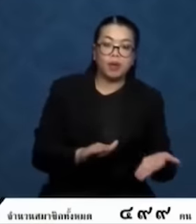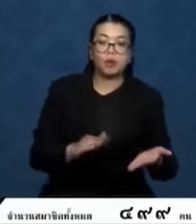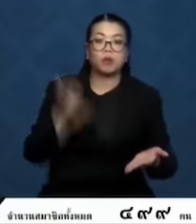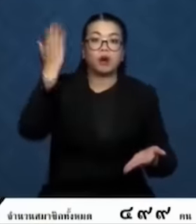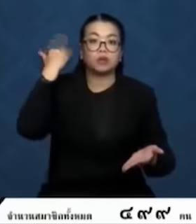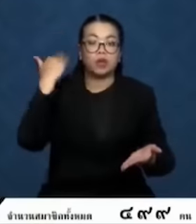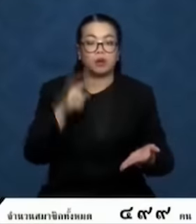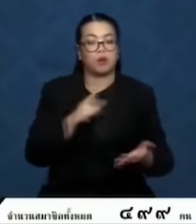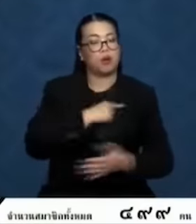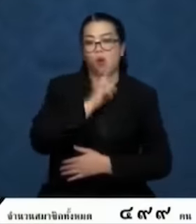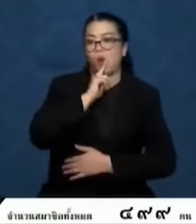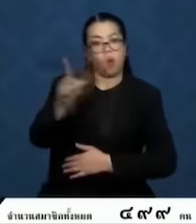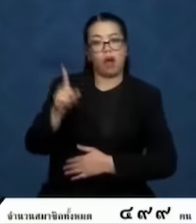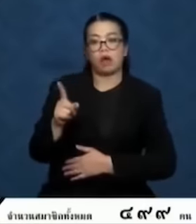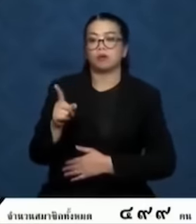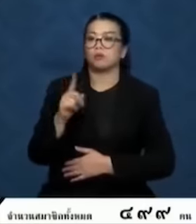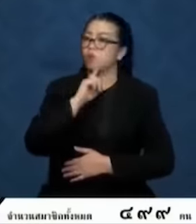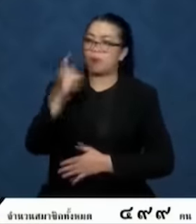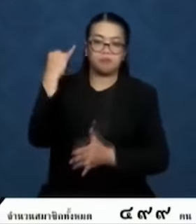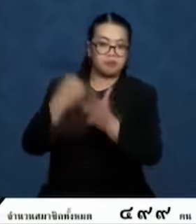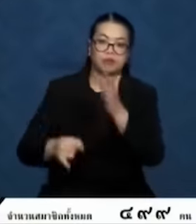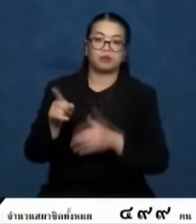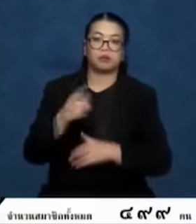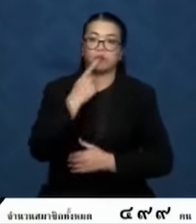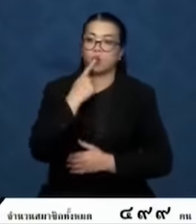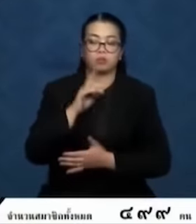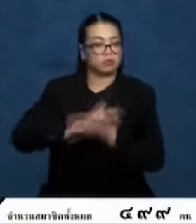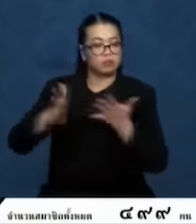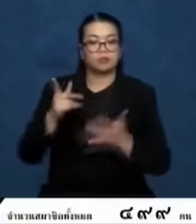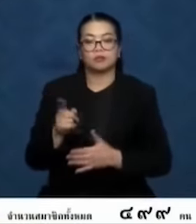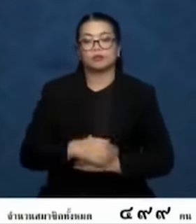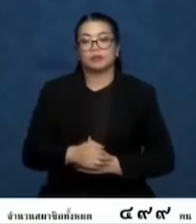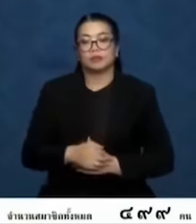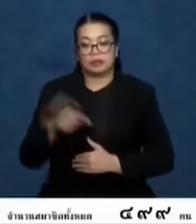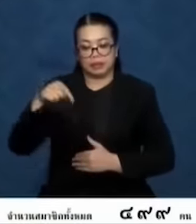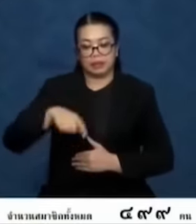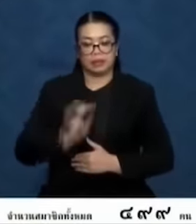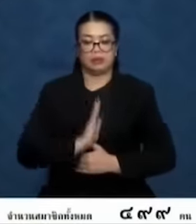อันนี้ถือว่ากล่าวหาและเสียดสีอย่างร้ายแรงผมคิดว่าสภาแห่งนี้เป็นสภาทรงเกียรติ